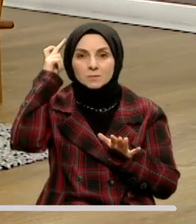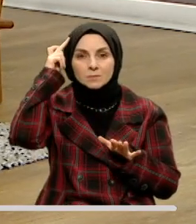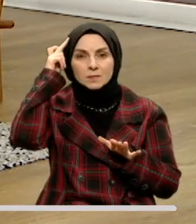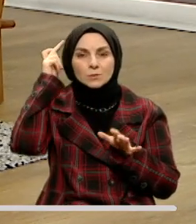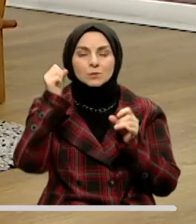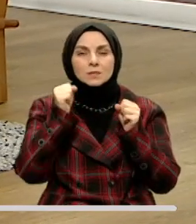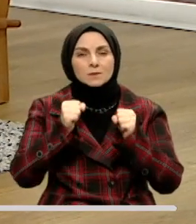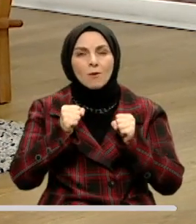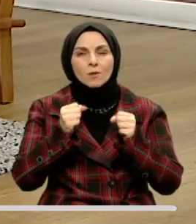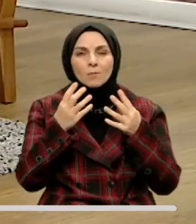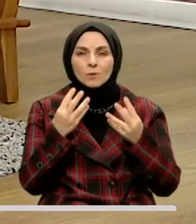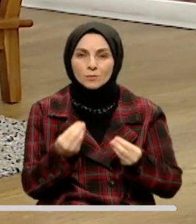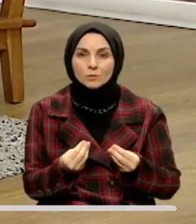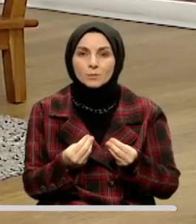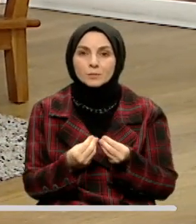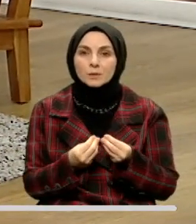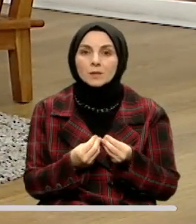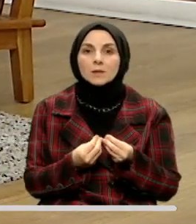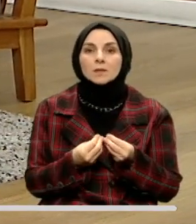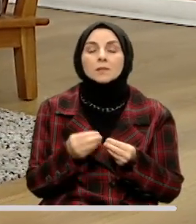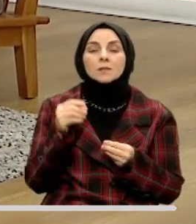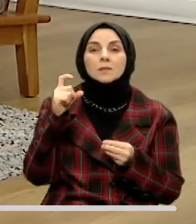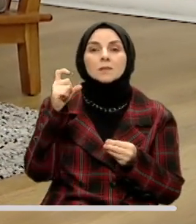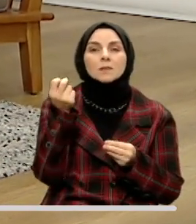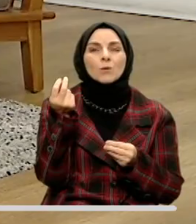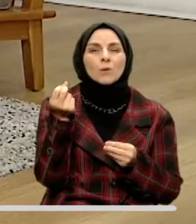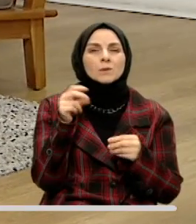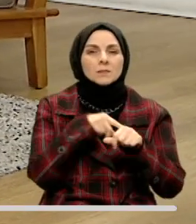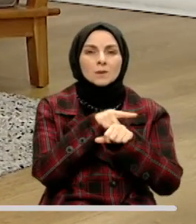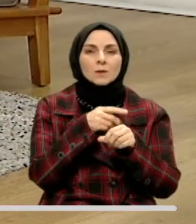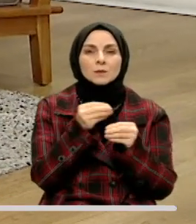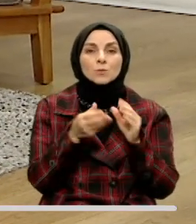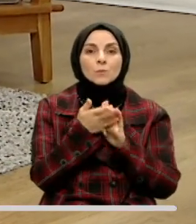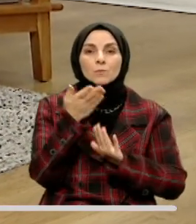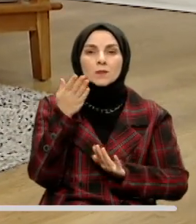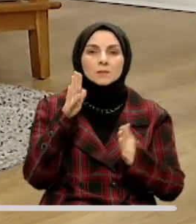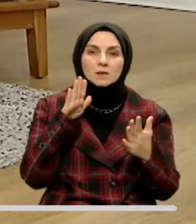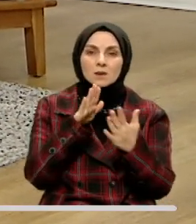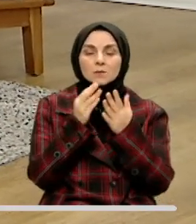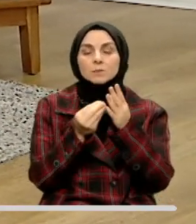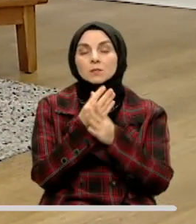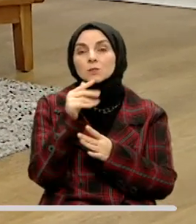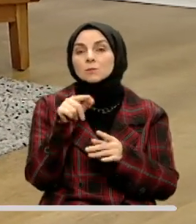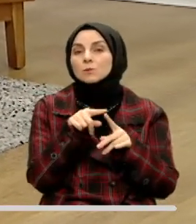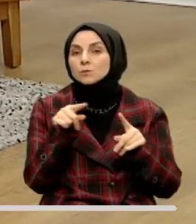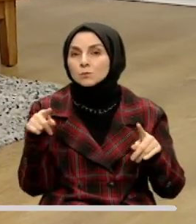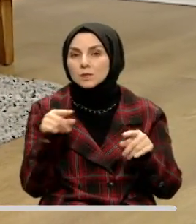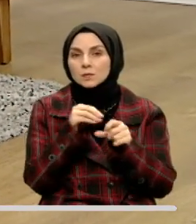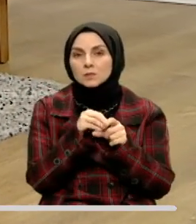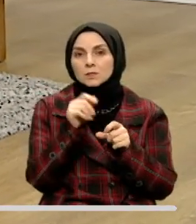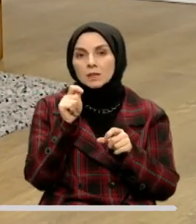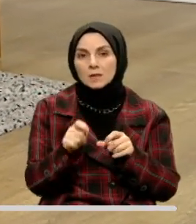çok kullanılan bir kelime, pandemide de fazlasıyla karşımıza çıktı. Bu süreç açısından gerçekten